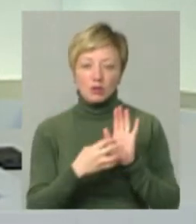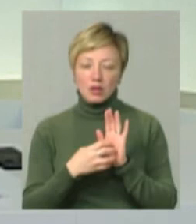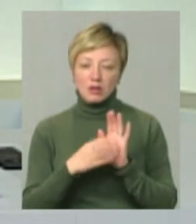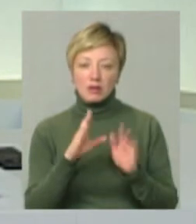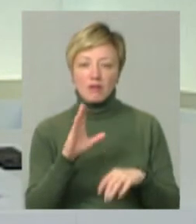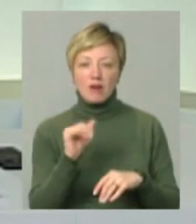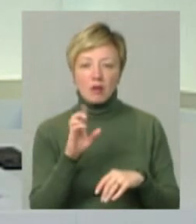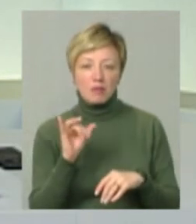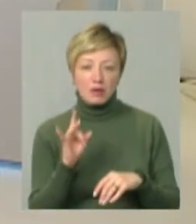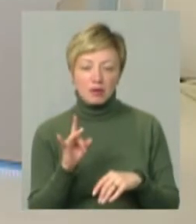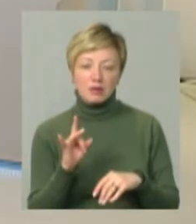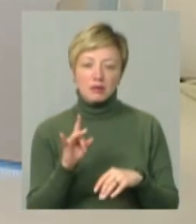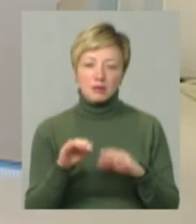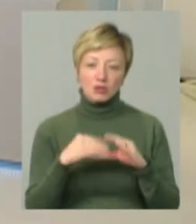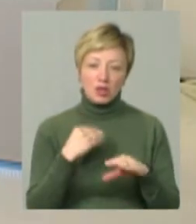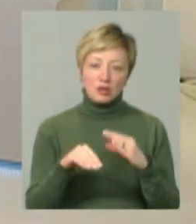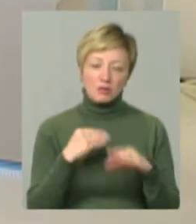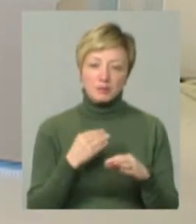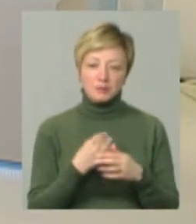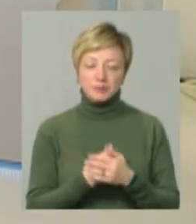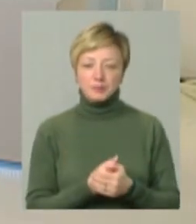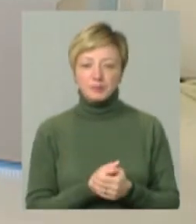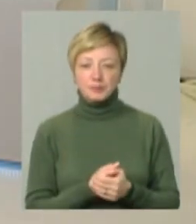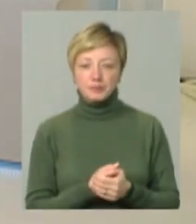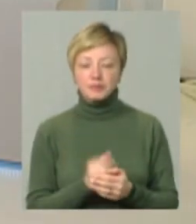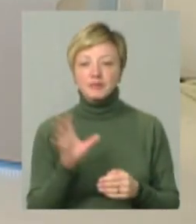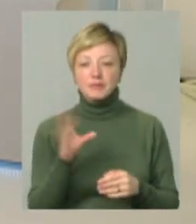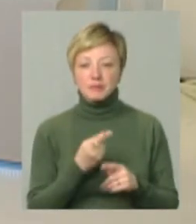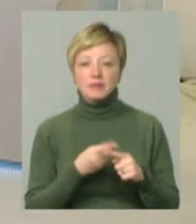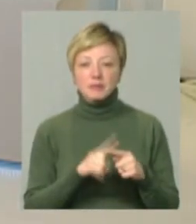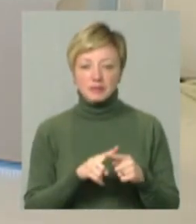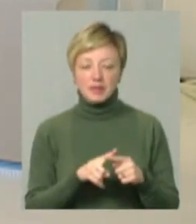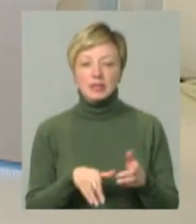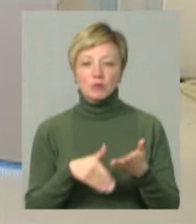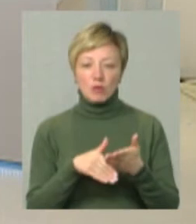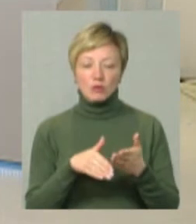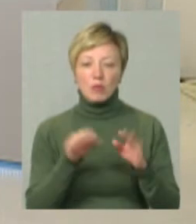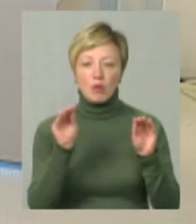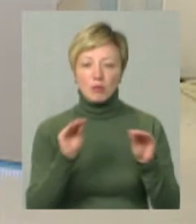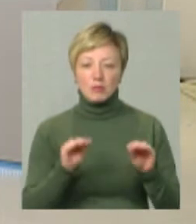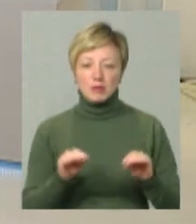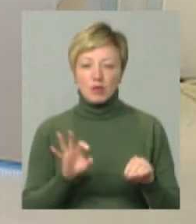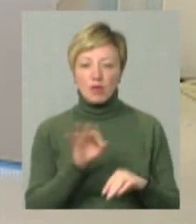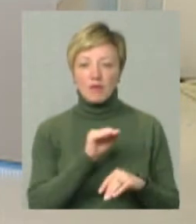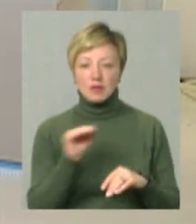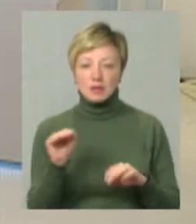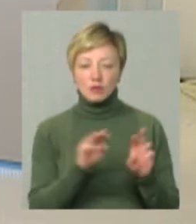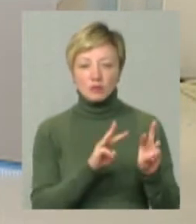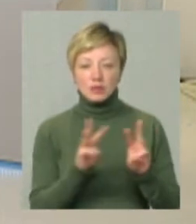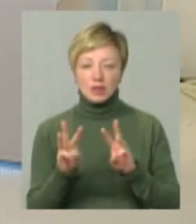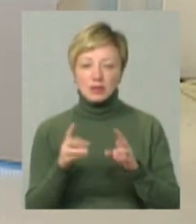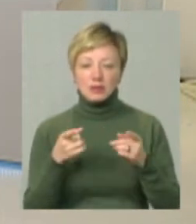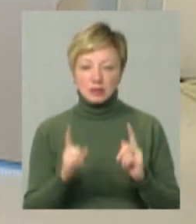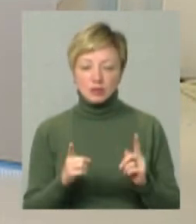додатки, вайбер-ботами, різними чатами, які запроваджені. Всі ці способи є описані на нашому офіційному